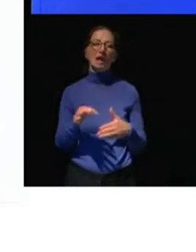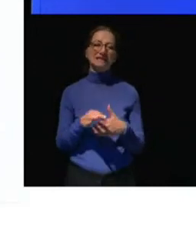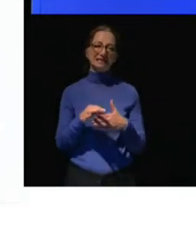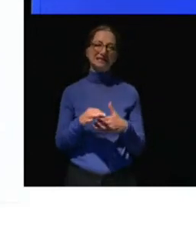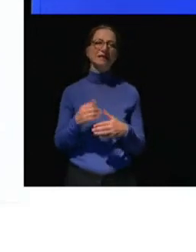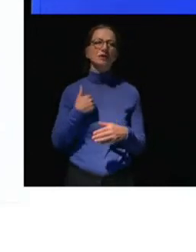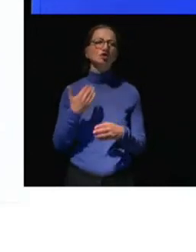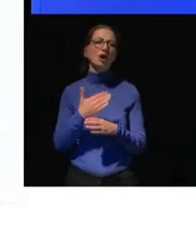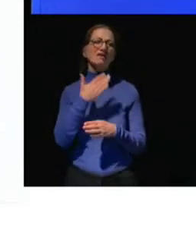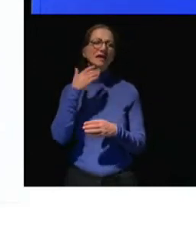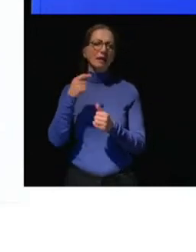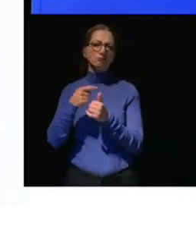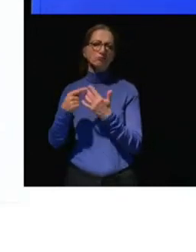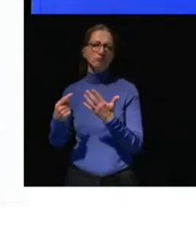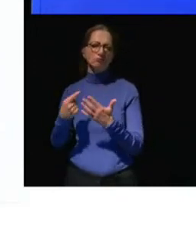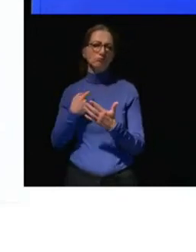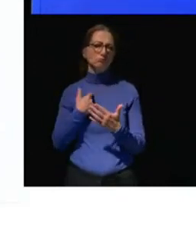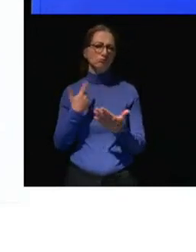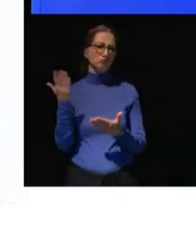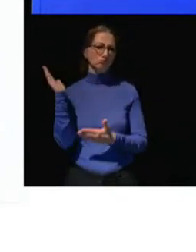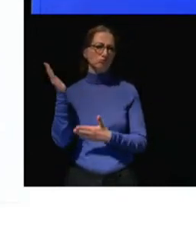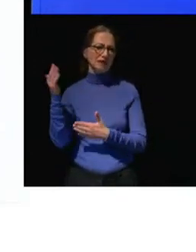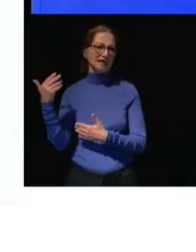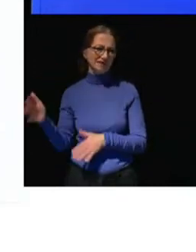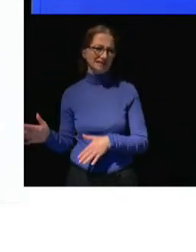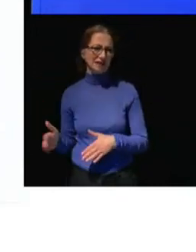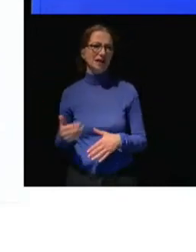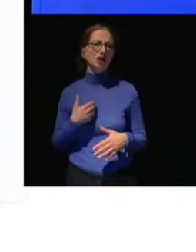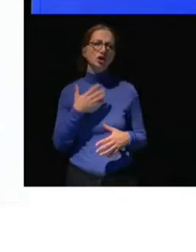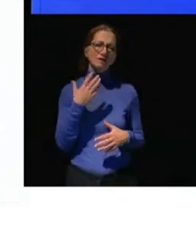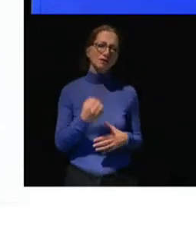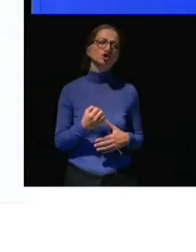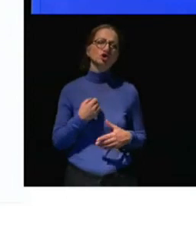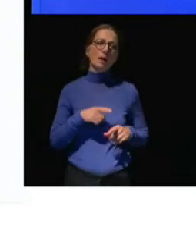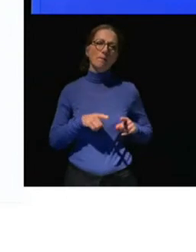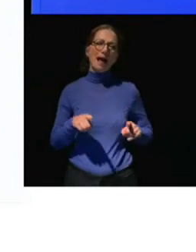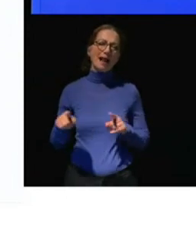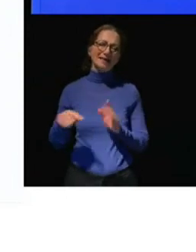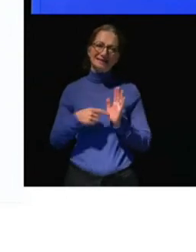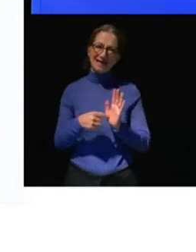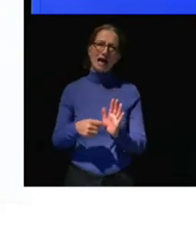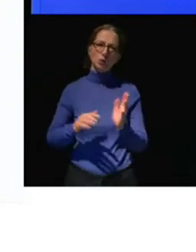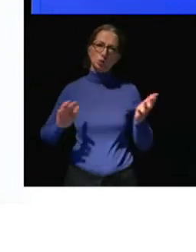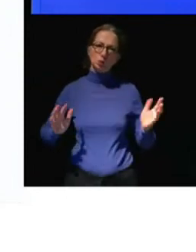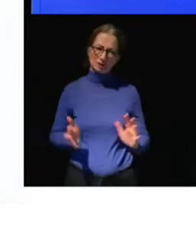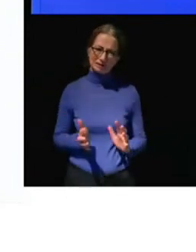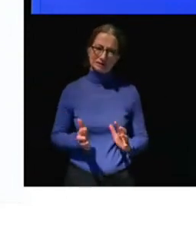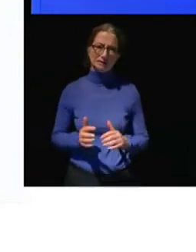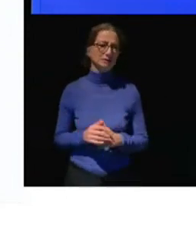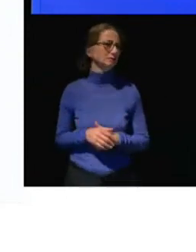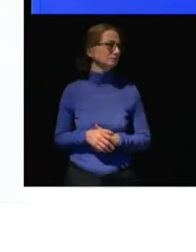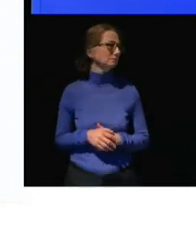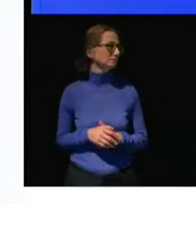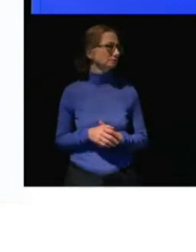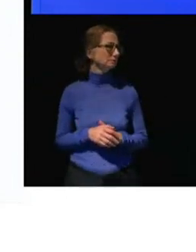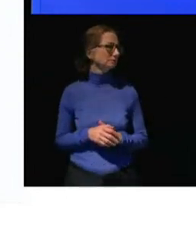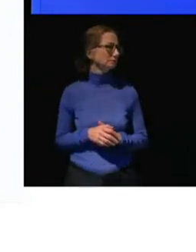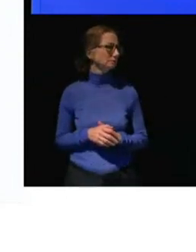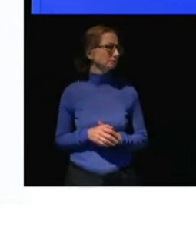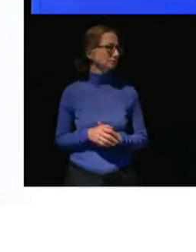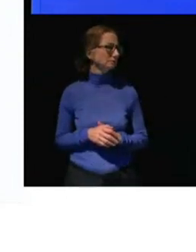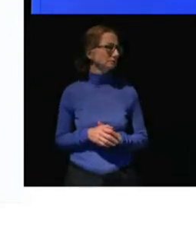ich zeige Parallelen auf und werde es aber versuchen, wirklich kurz zu halten, weil es sich oftmals deckt, was uns